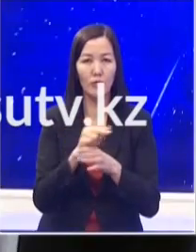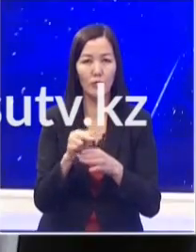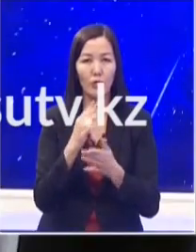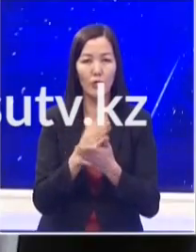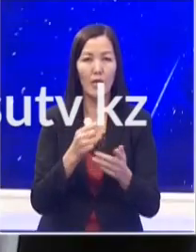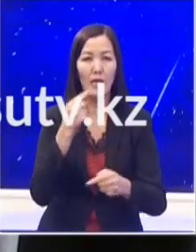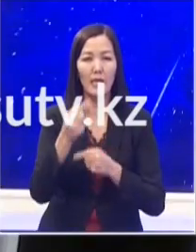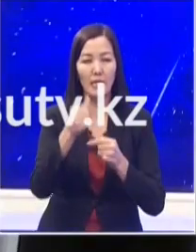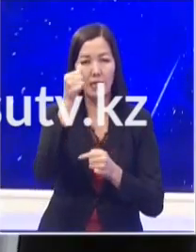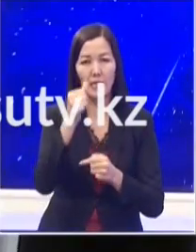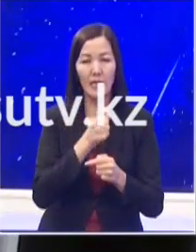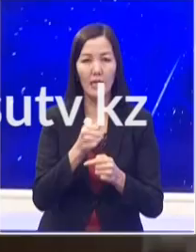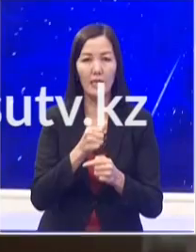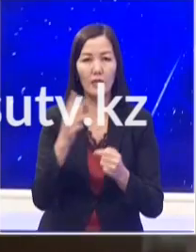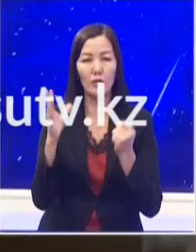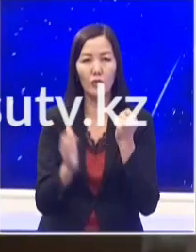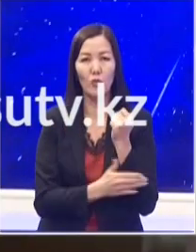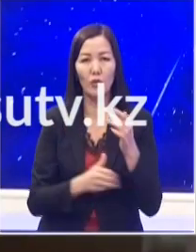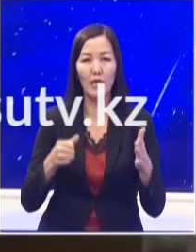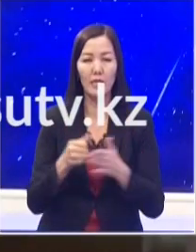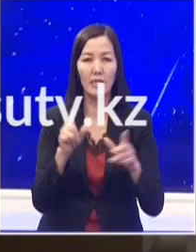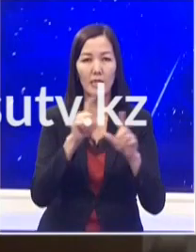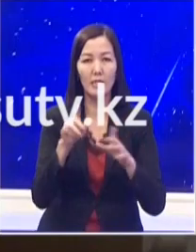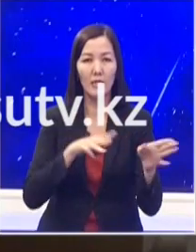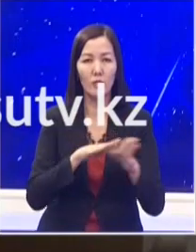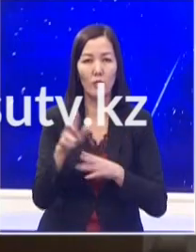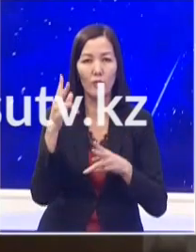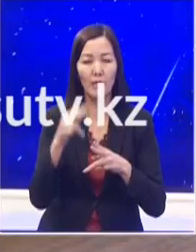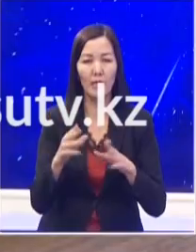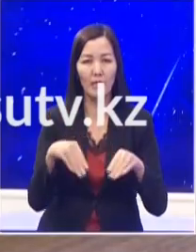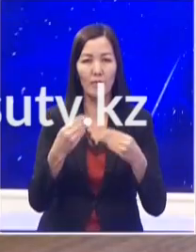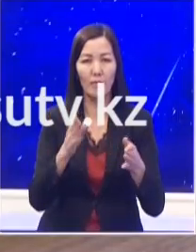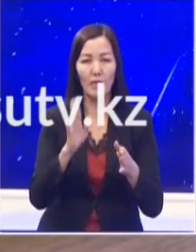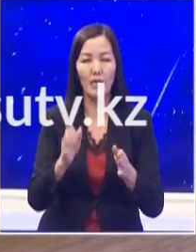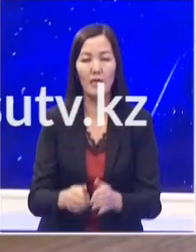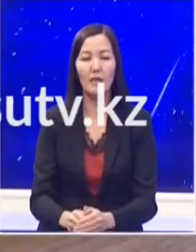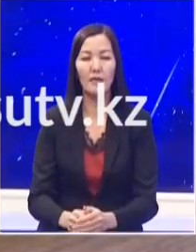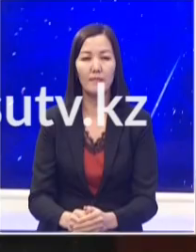айдың соңына дейін нысан толығымен аяқталып, қолданысқа берілмек.